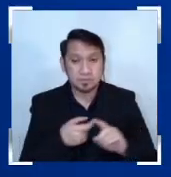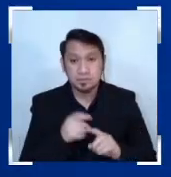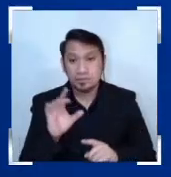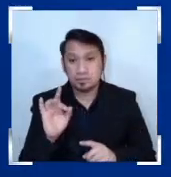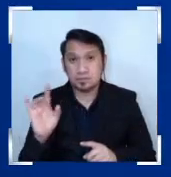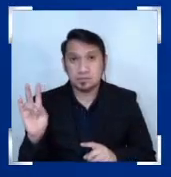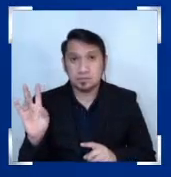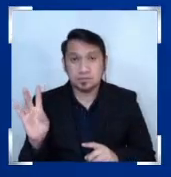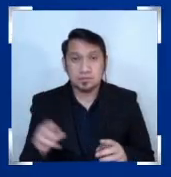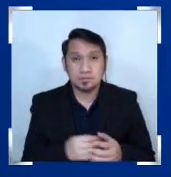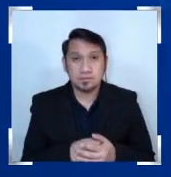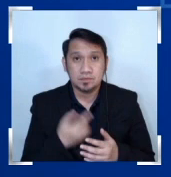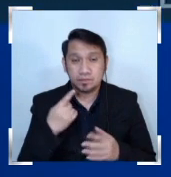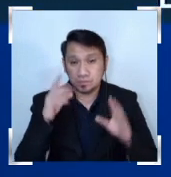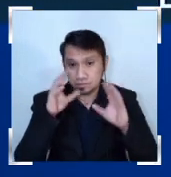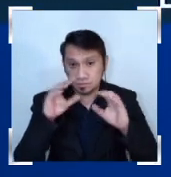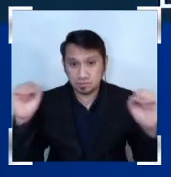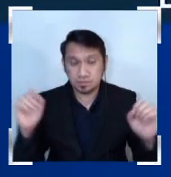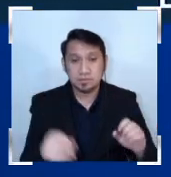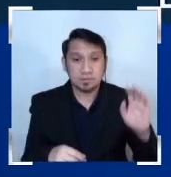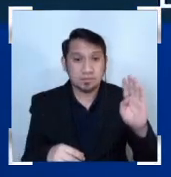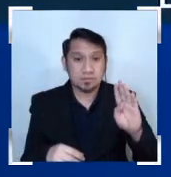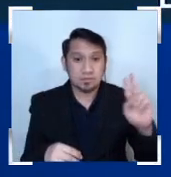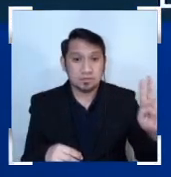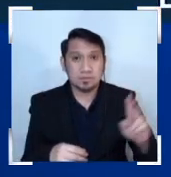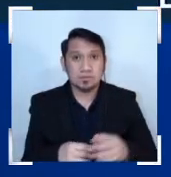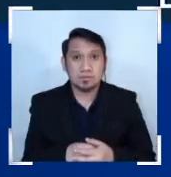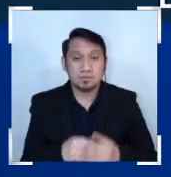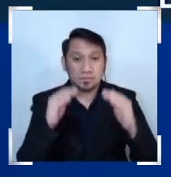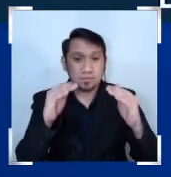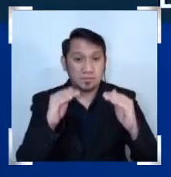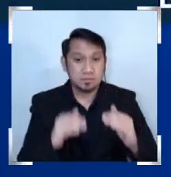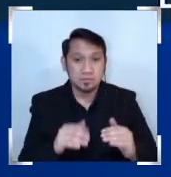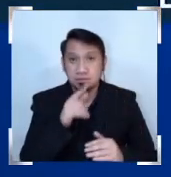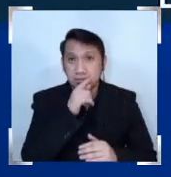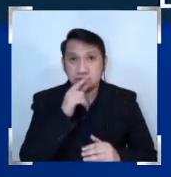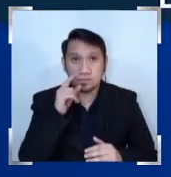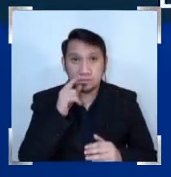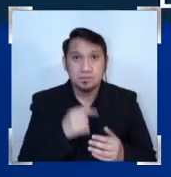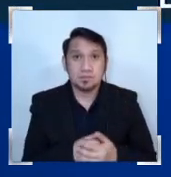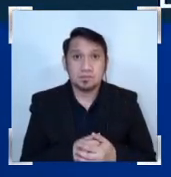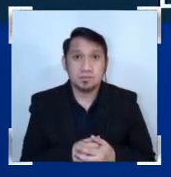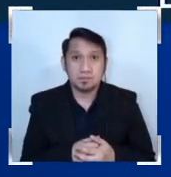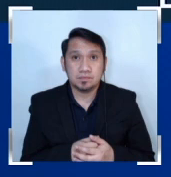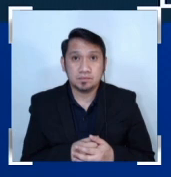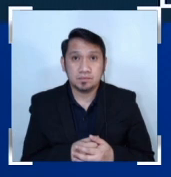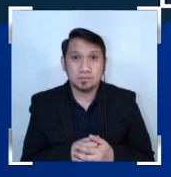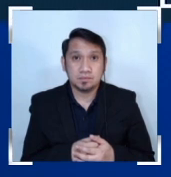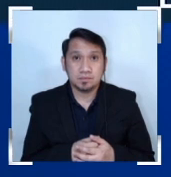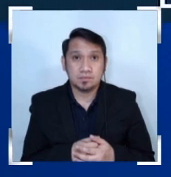Sa pagkapangulo, nangunguna si Bongbong Marcos, sinundan ni na Vice President Lenny Robredo, Senador Manny